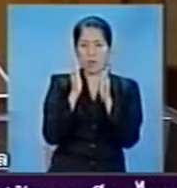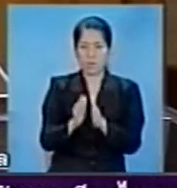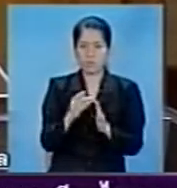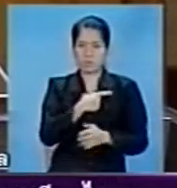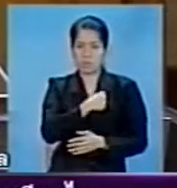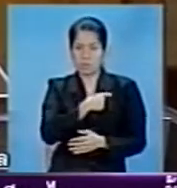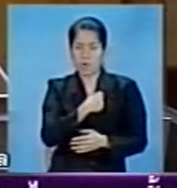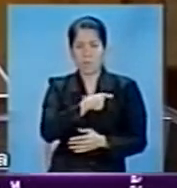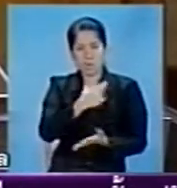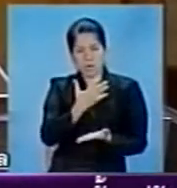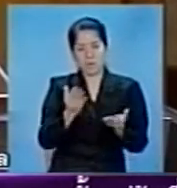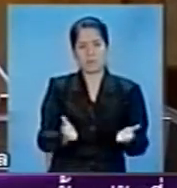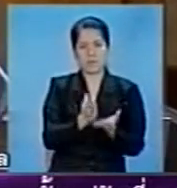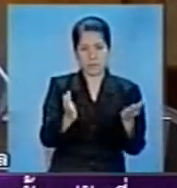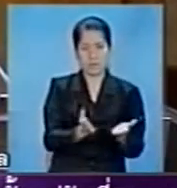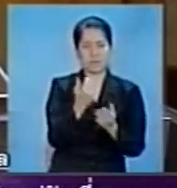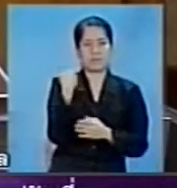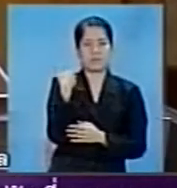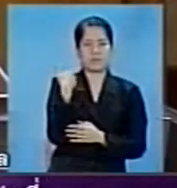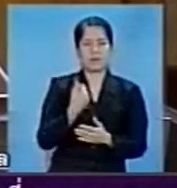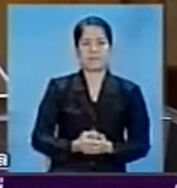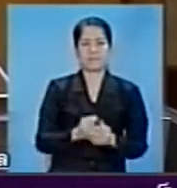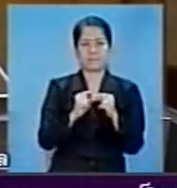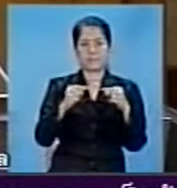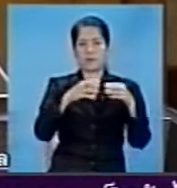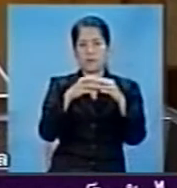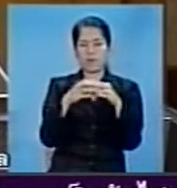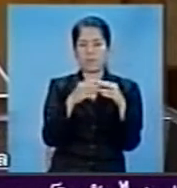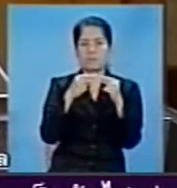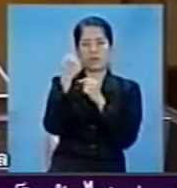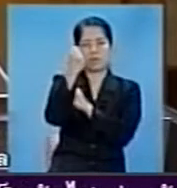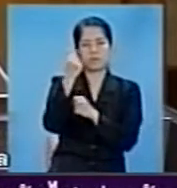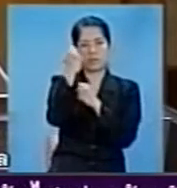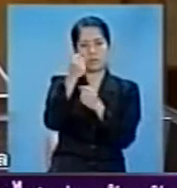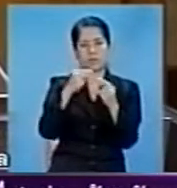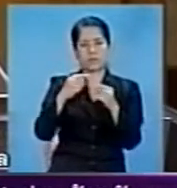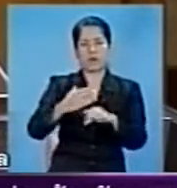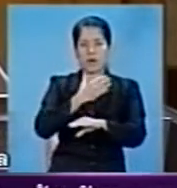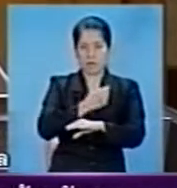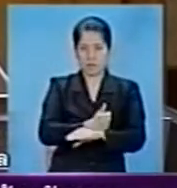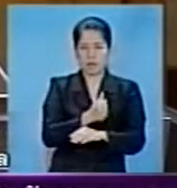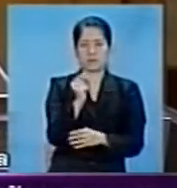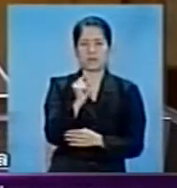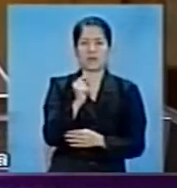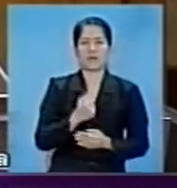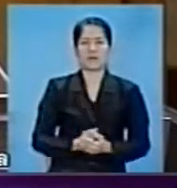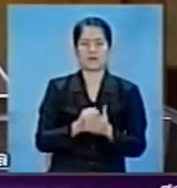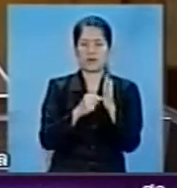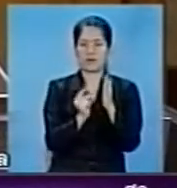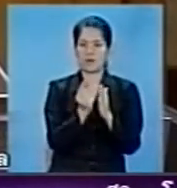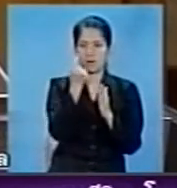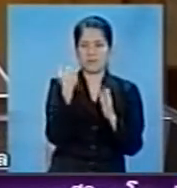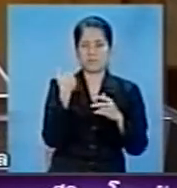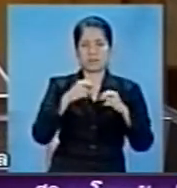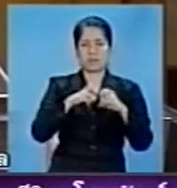แต่ว่าการชุมนุมในทางการเมืองนั้นเนี่ยก็กลับปรากฏว่าเริ่มมีปัญห